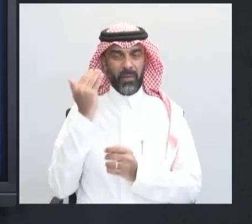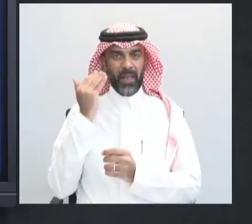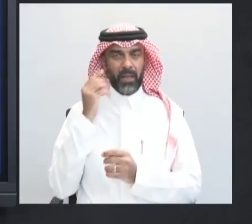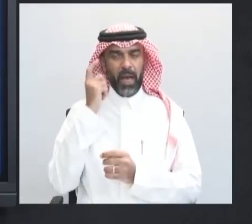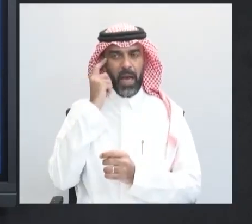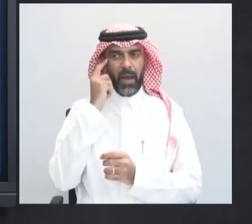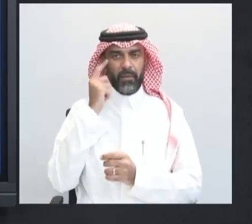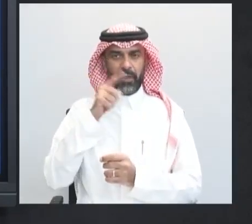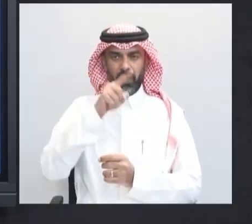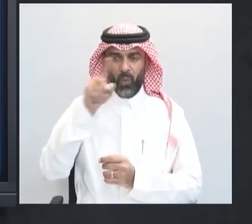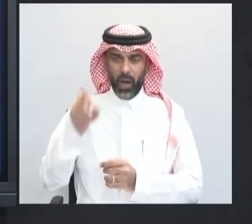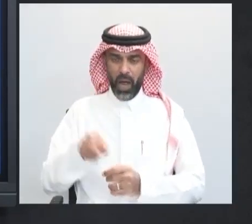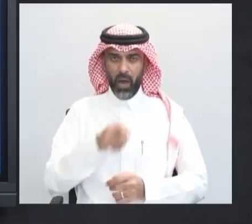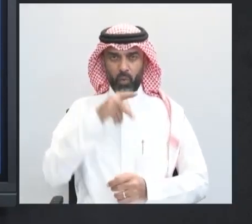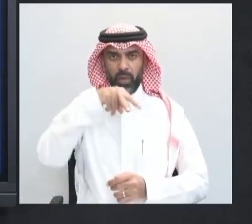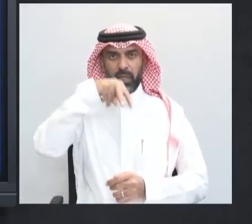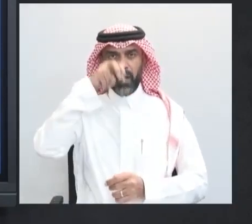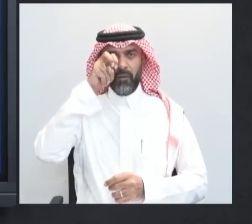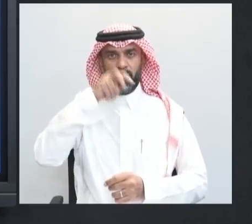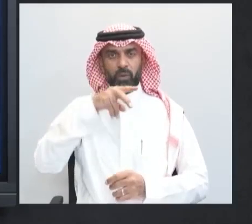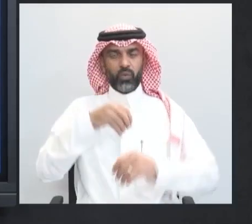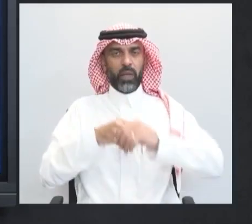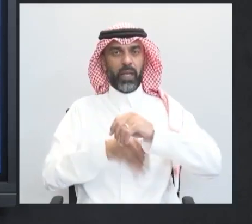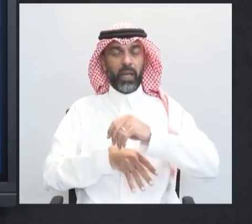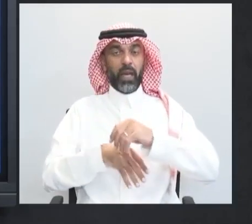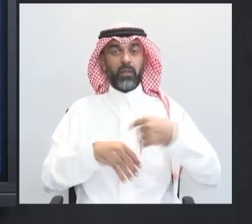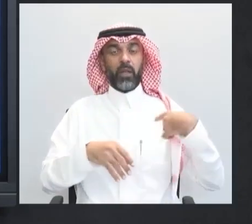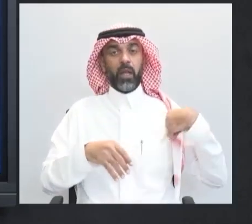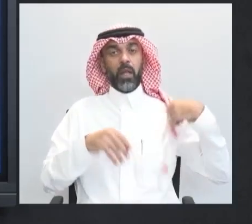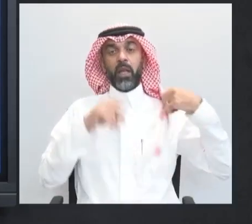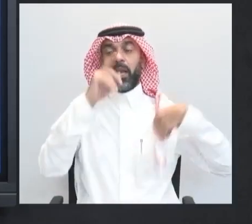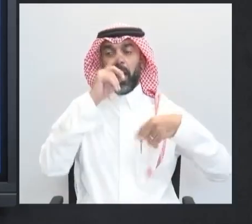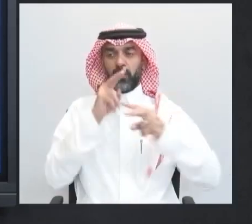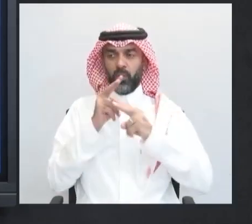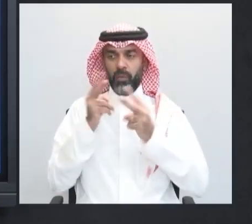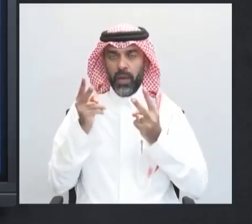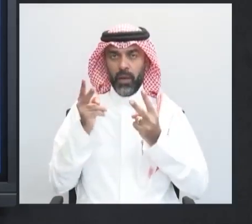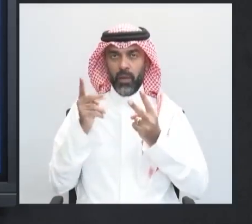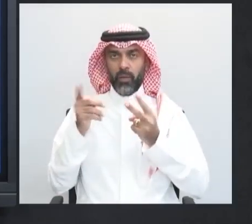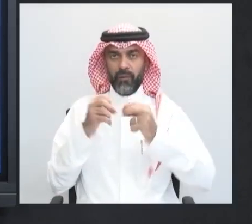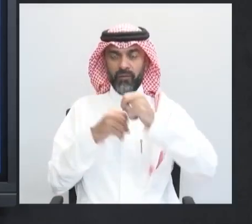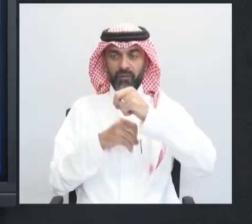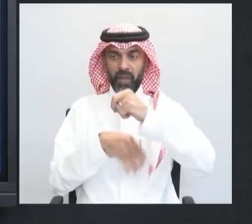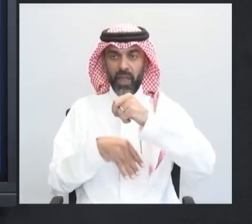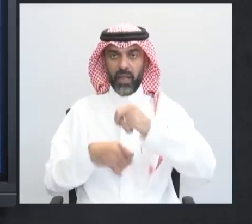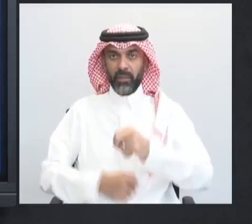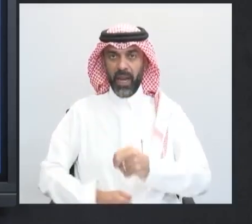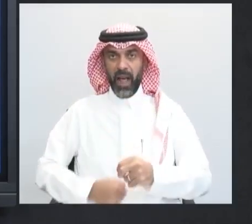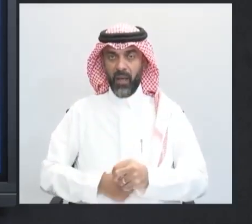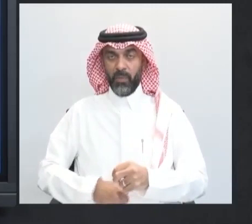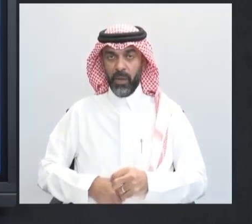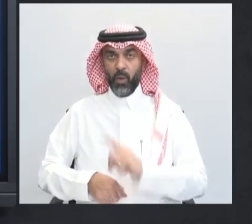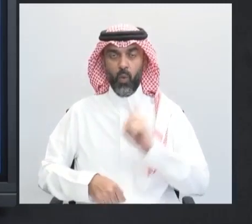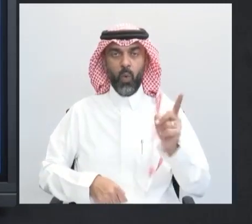اجهزه الدوران والتنفس والاخراج اتفقنا ان لابد ان نفرق ما بين الفضلات التي تخرج من الجهاز الهضمي وما